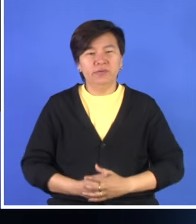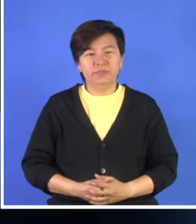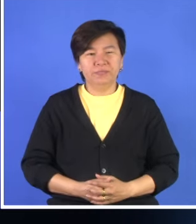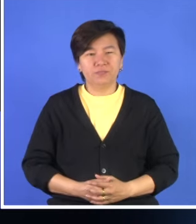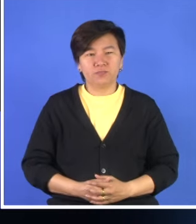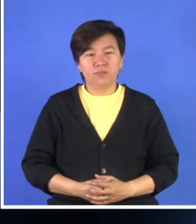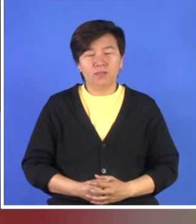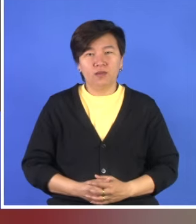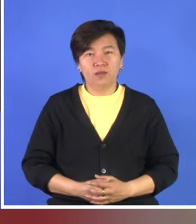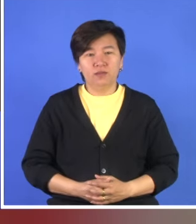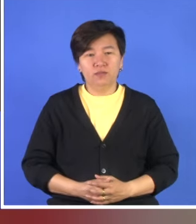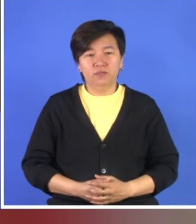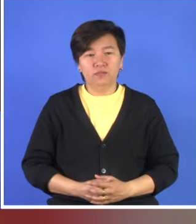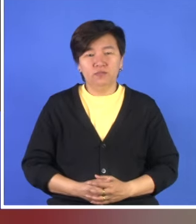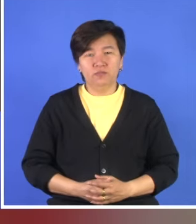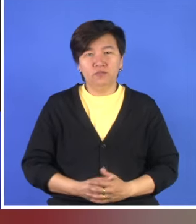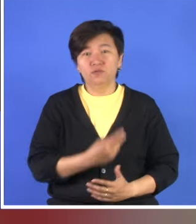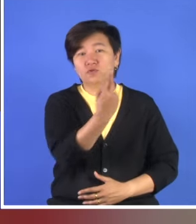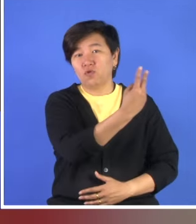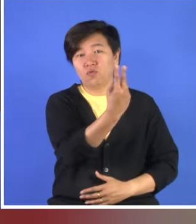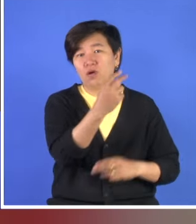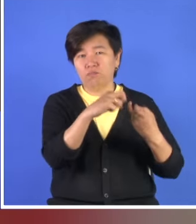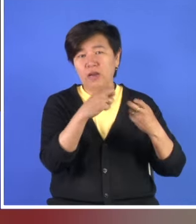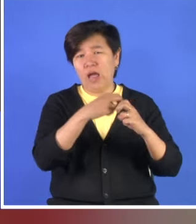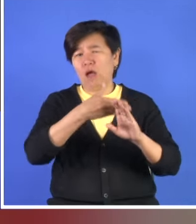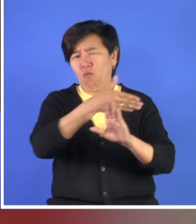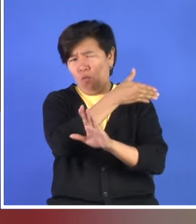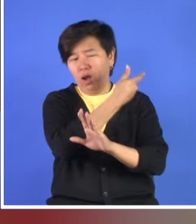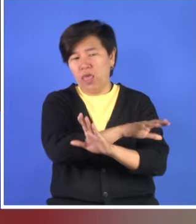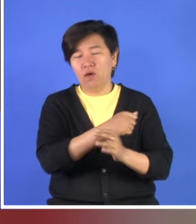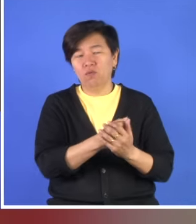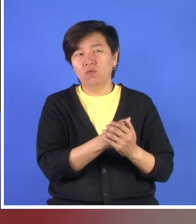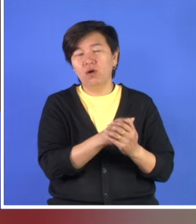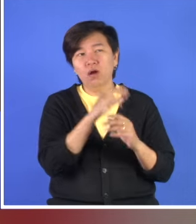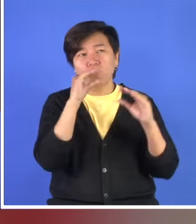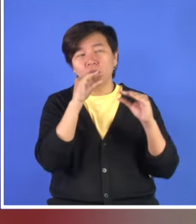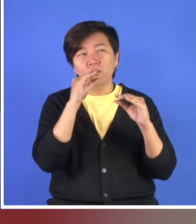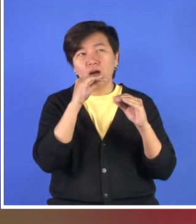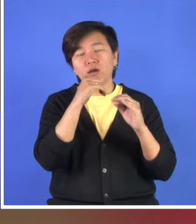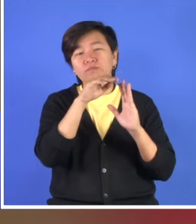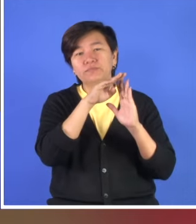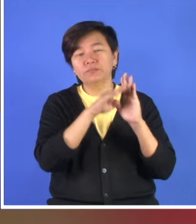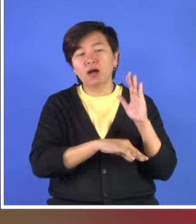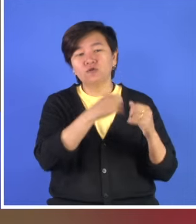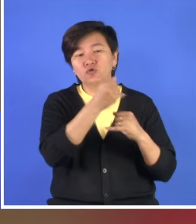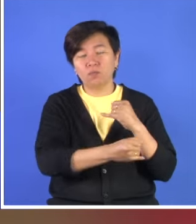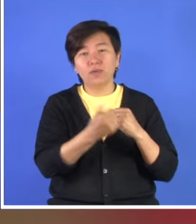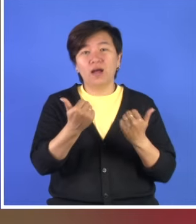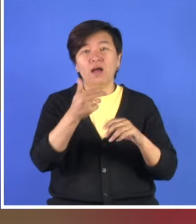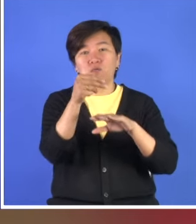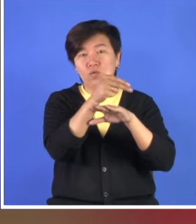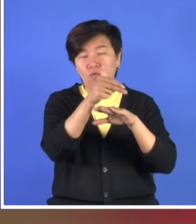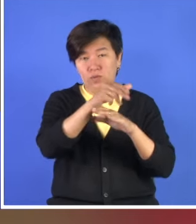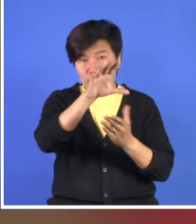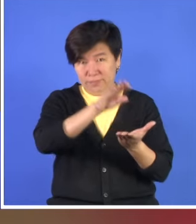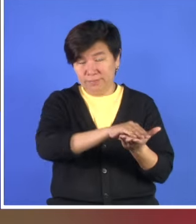นเขาเนี่ยและคู่กรณีมีปัญหากันมาก่อนค่ะเคลียร์จบกันไปแล้วนะแต่ล่าสุดคลิปอะก็คือแฟนเขาขับรถกระบะเข้ามา